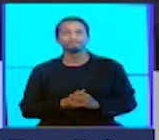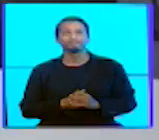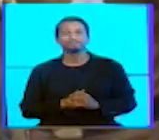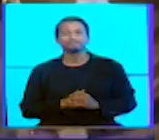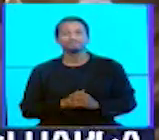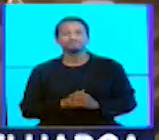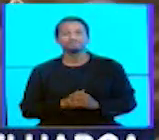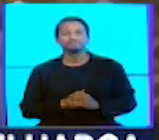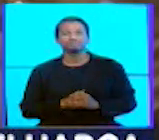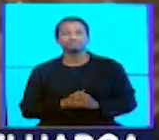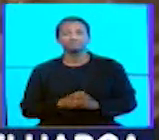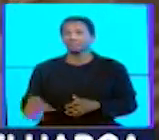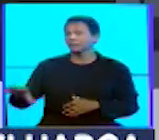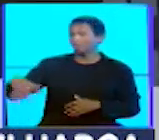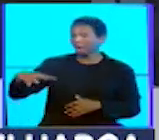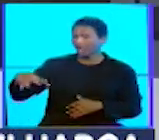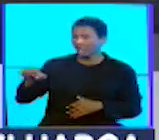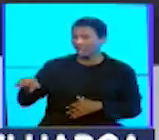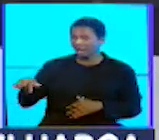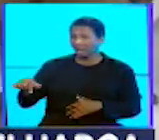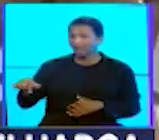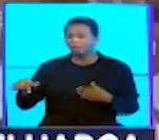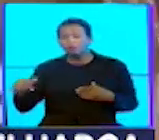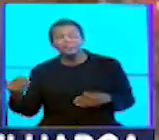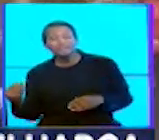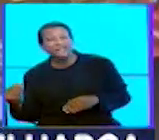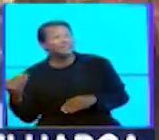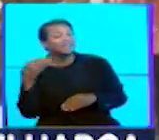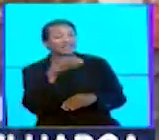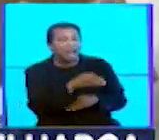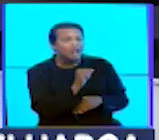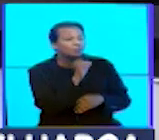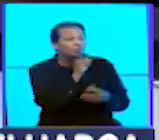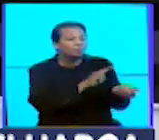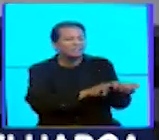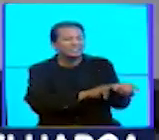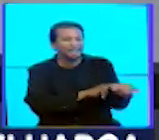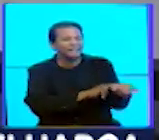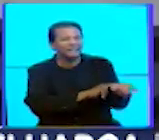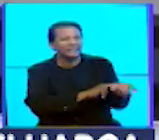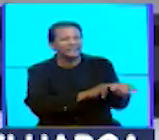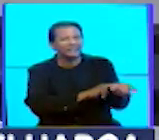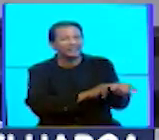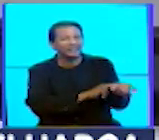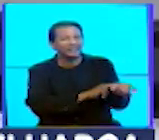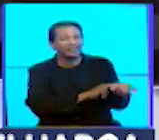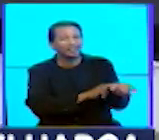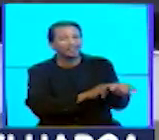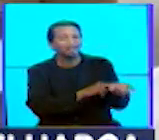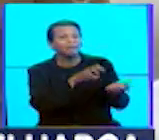Pengakuan keluarga penunggu pasien COVID-19 di ruang isolasi mandiri gedung bekas asrama Akbit Kudus Jawa Tengah ini